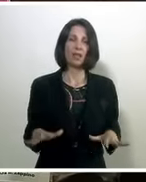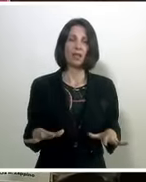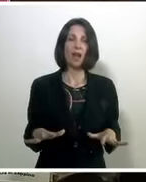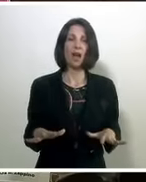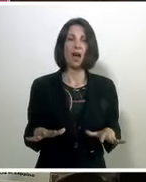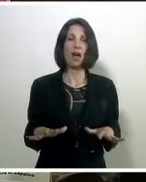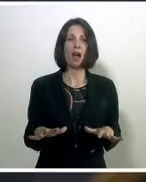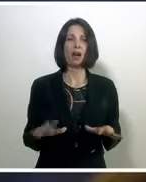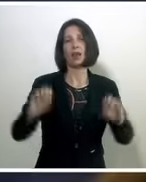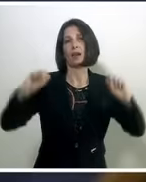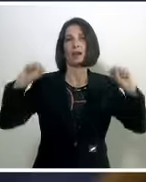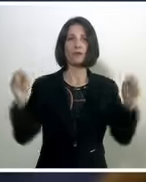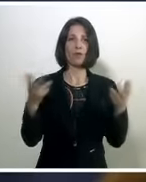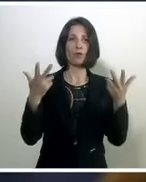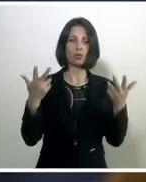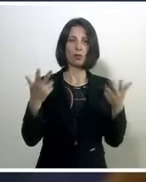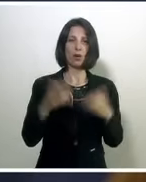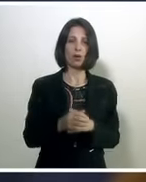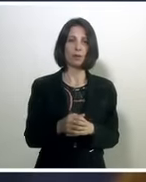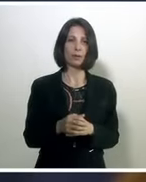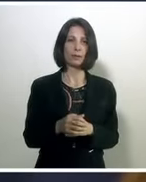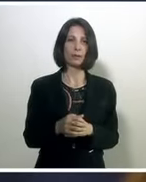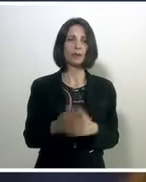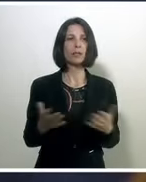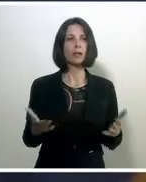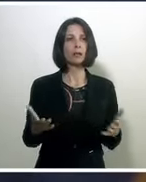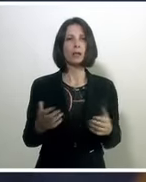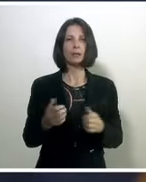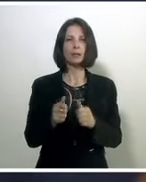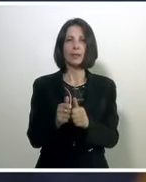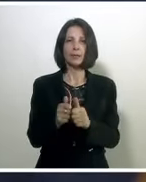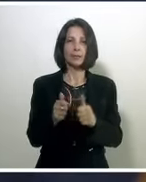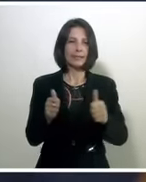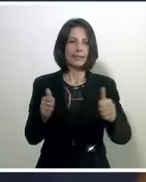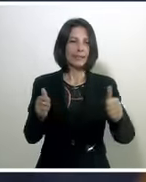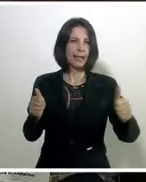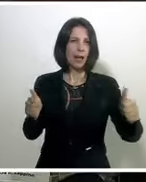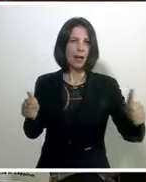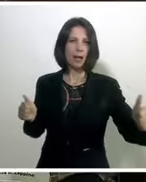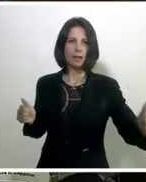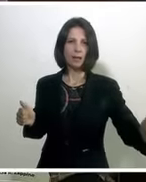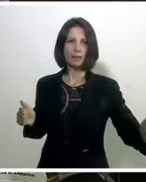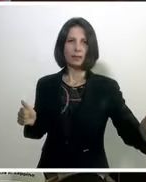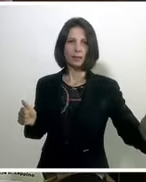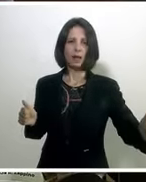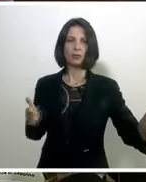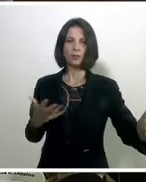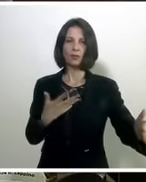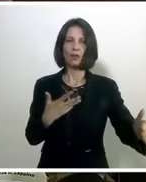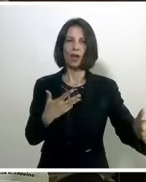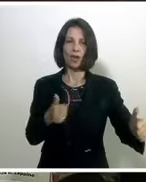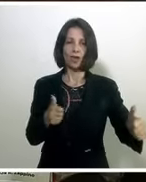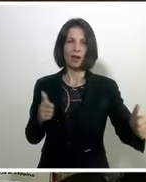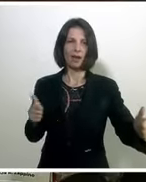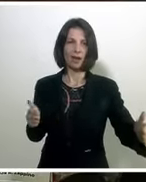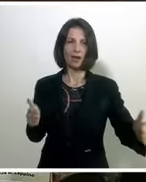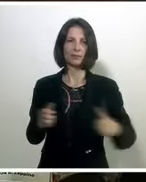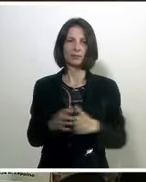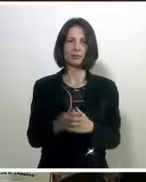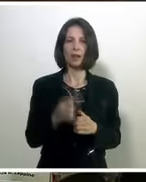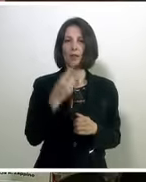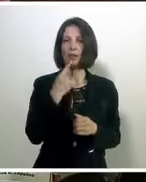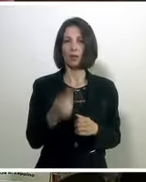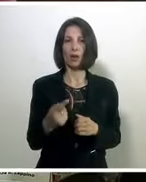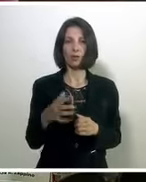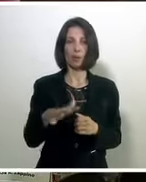socialismo sovietico ne infatti però la distanza anche sotto il profilo ideologico eraa abissale come dirò tra poco con riguardo al